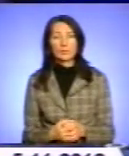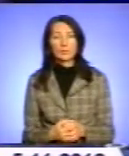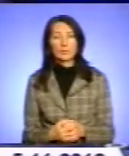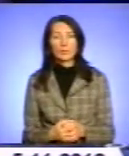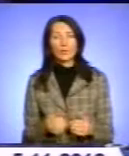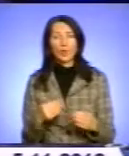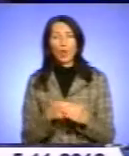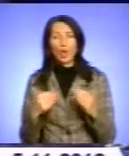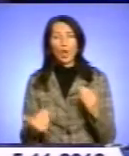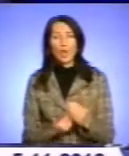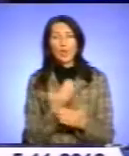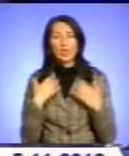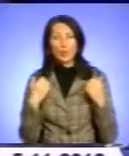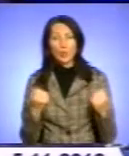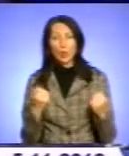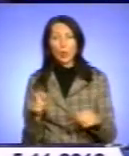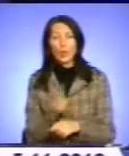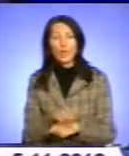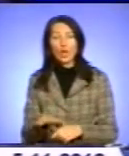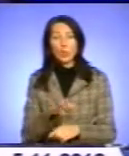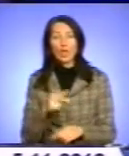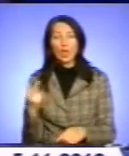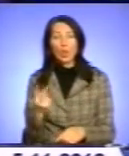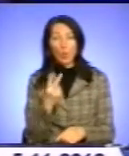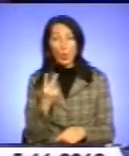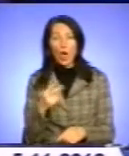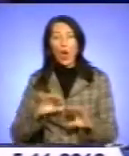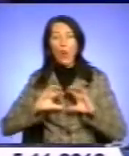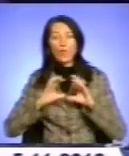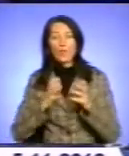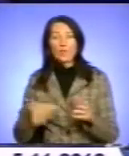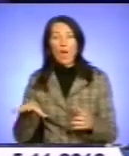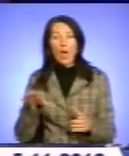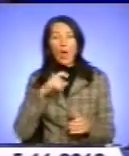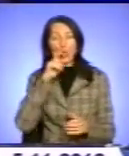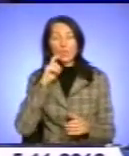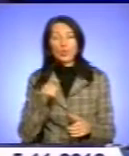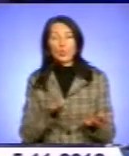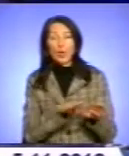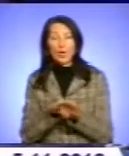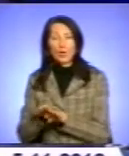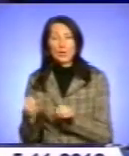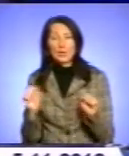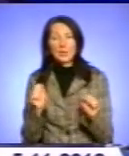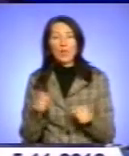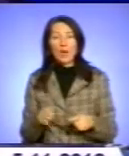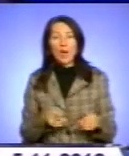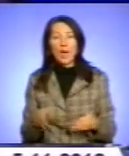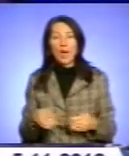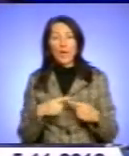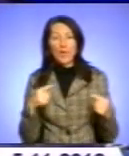І до новин спорту. Тернопільщина – друга у всеукраїнському рейтингу із зимових видів спорту. Цю